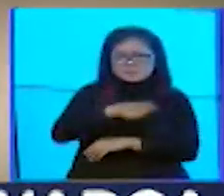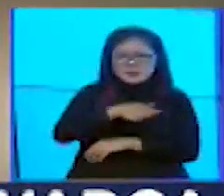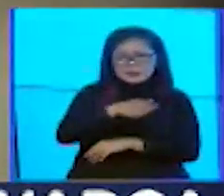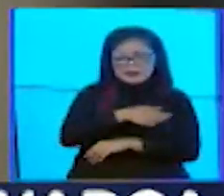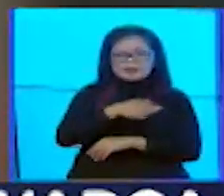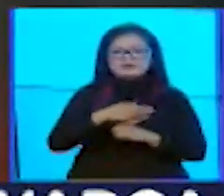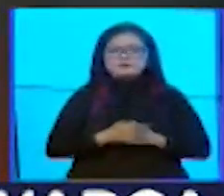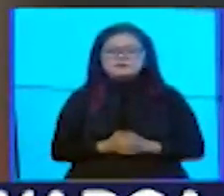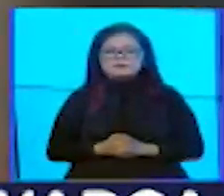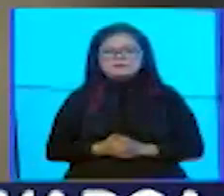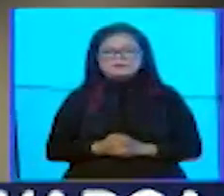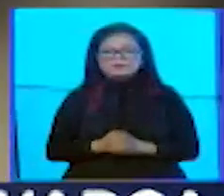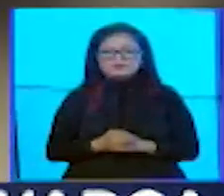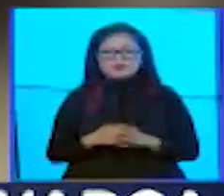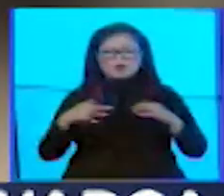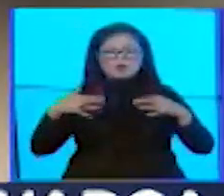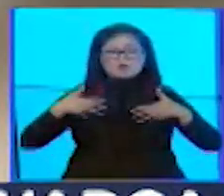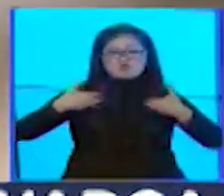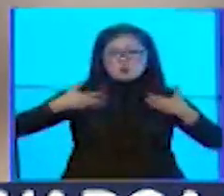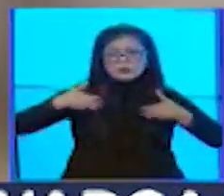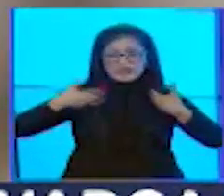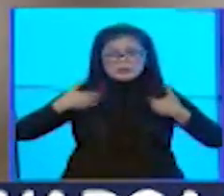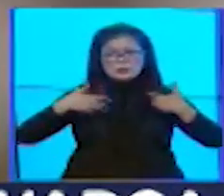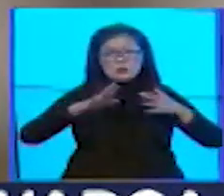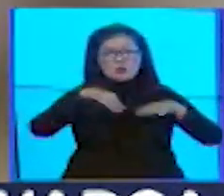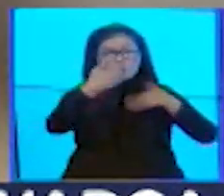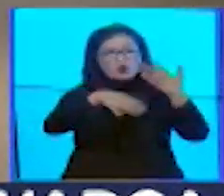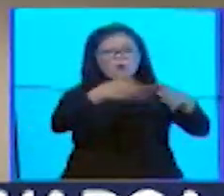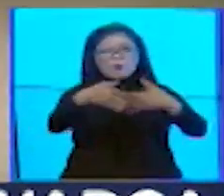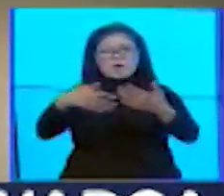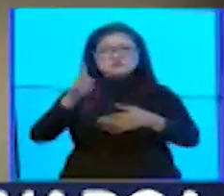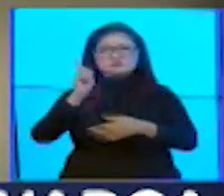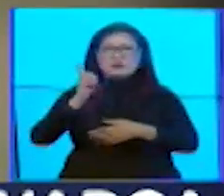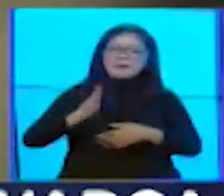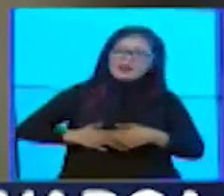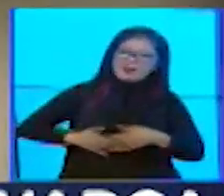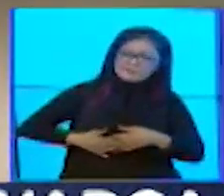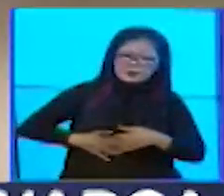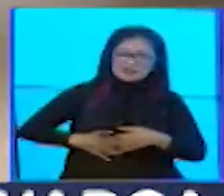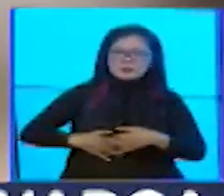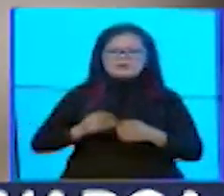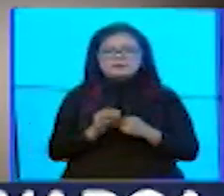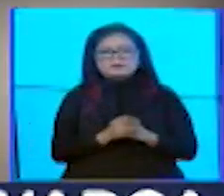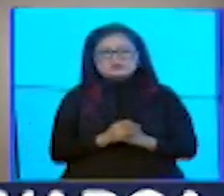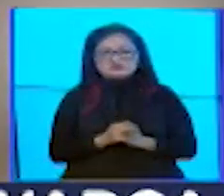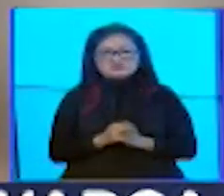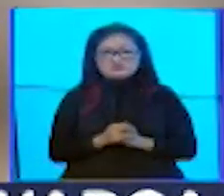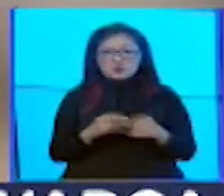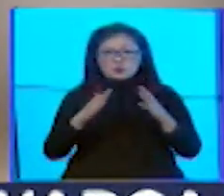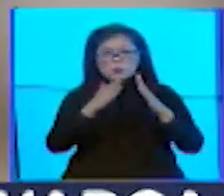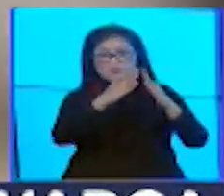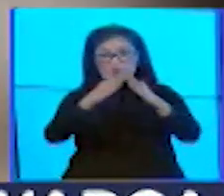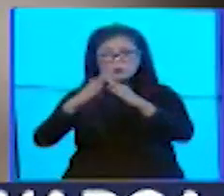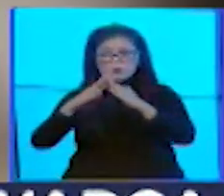Diduga puluhan monyet liar ini keluar dari habitatnya karena kelaparan. Selain mengkhawatirkan keselamatan penghuni rumah, salah seorang